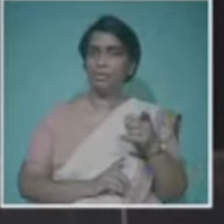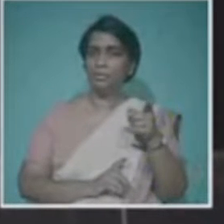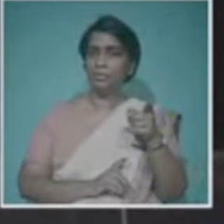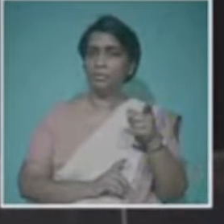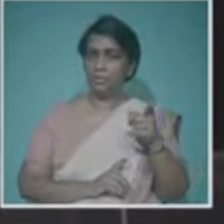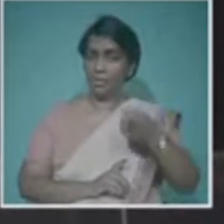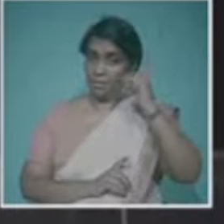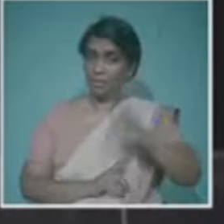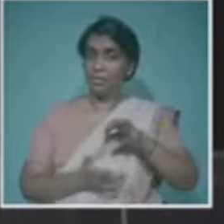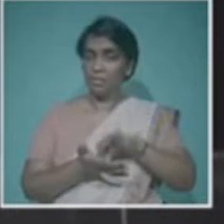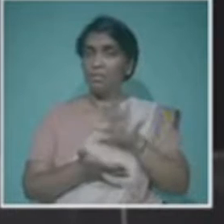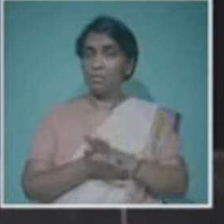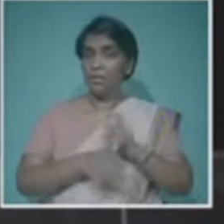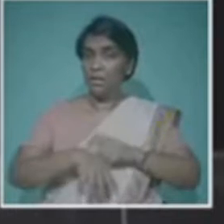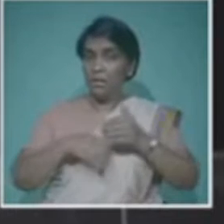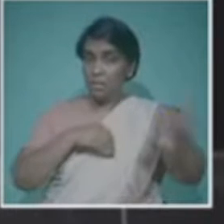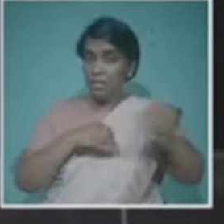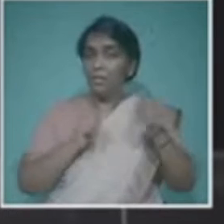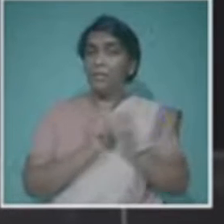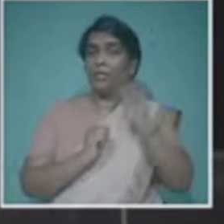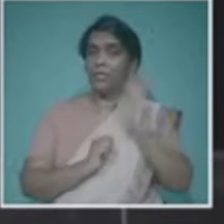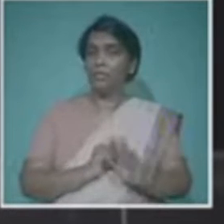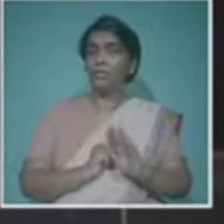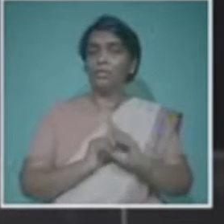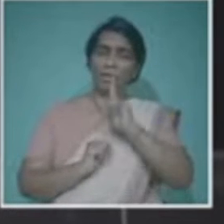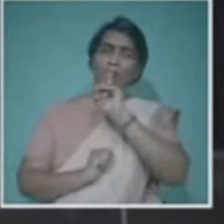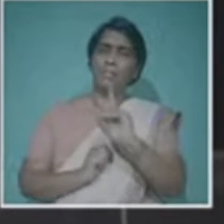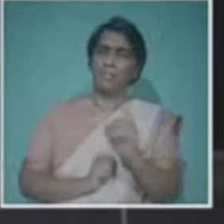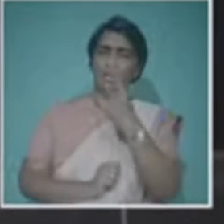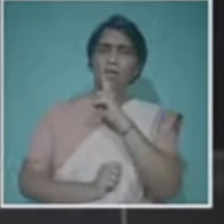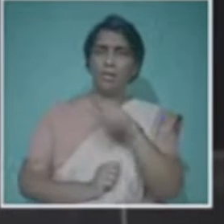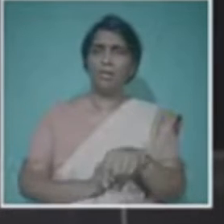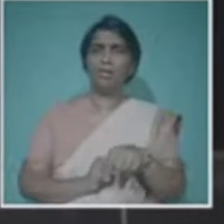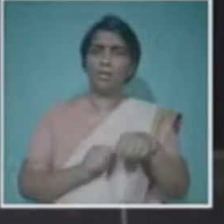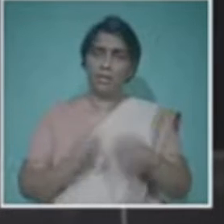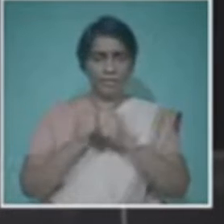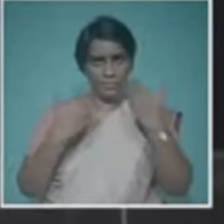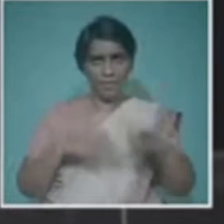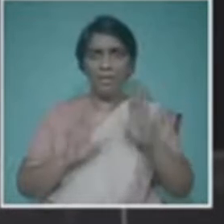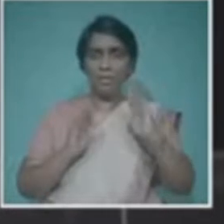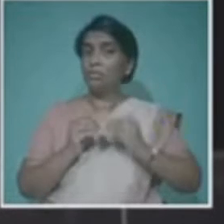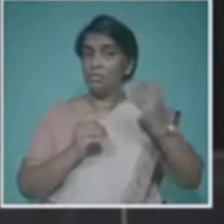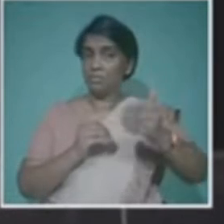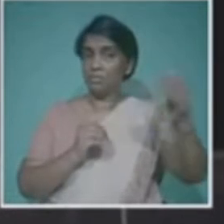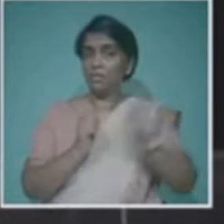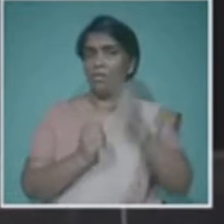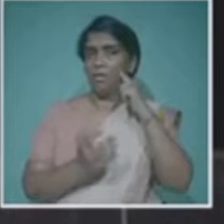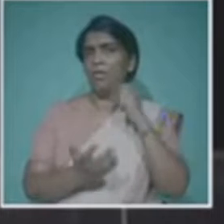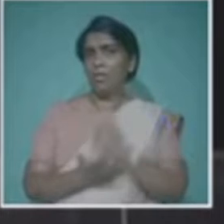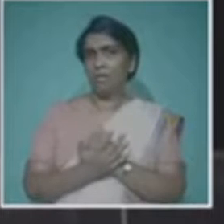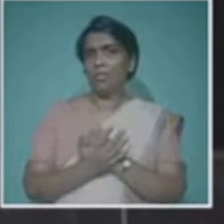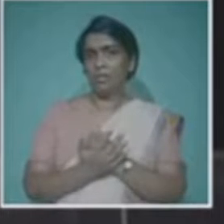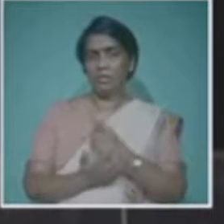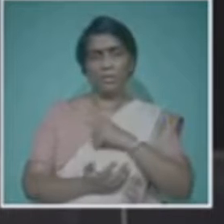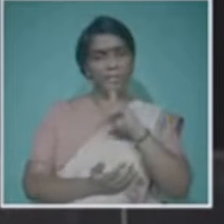මේ සම්මත කිරීම ඒ කාල වේලාව ඇතුළු කරන්න කියලා ඒ කට්ටියට නියම කරන්න කියලා. අපි මේ පාර එක කරා. නමුත් ඉදිරියට කරන්න අමාරුයි කියන එක මම